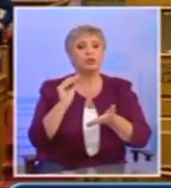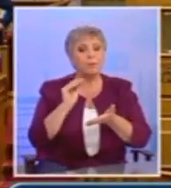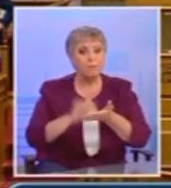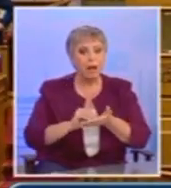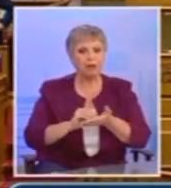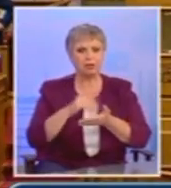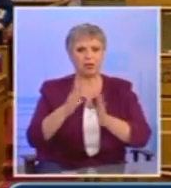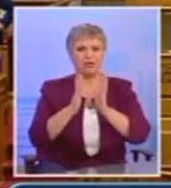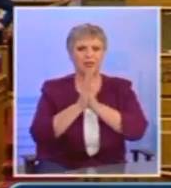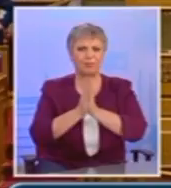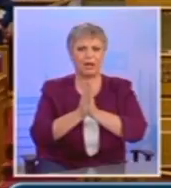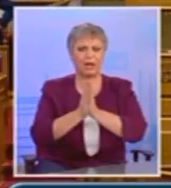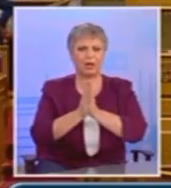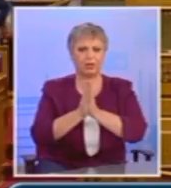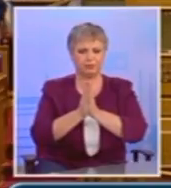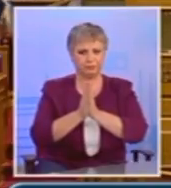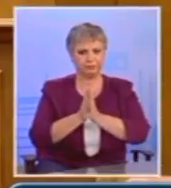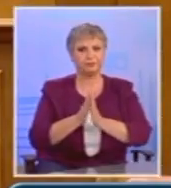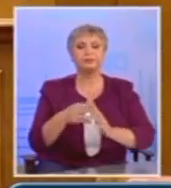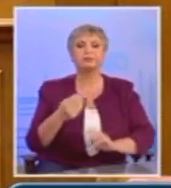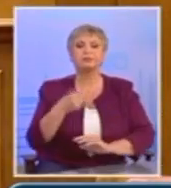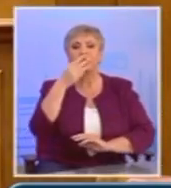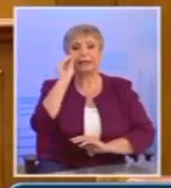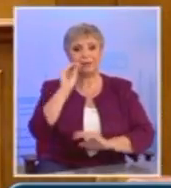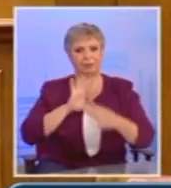Συνεχίστε, κύριε Πρόεδρε. Επαναλαμβάνω λοιπόν